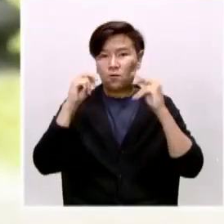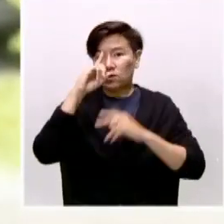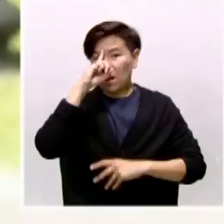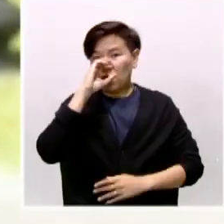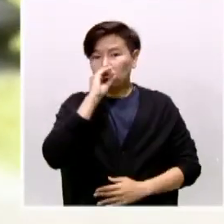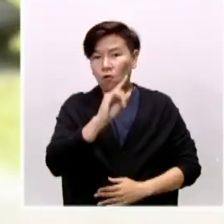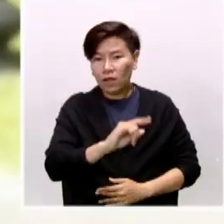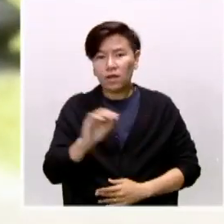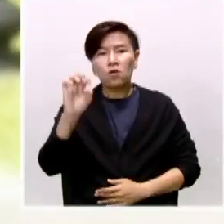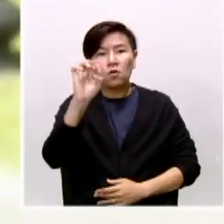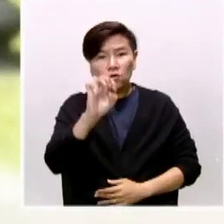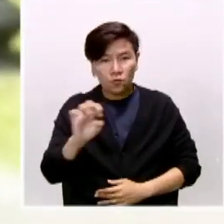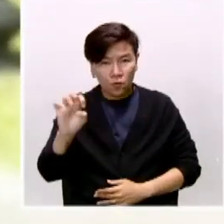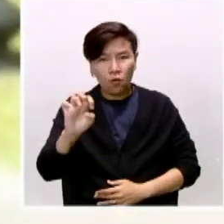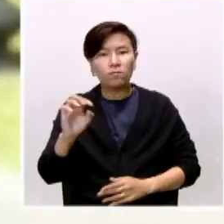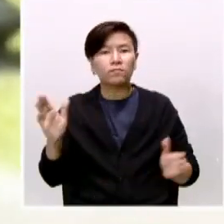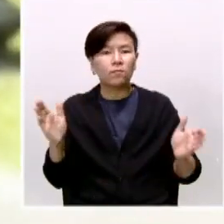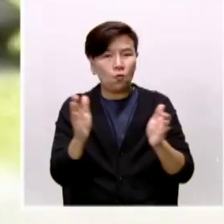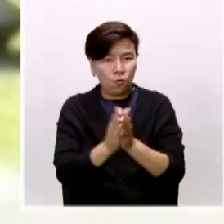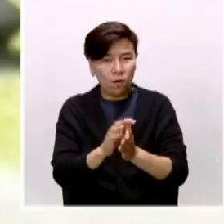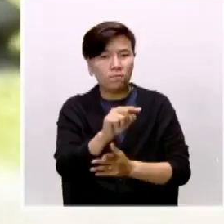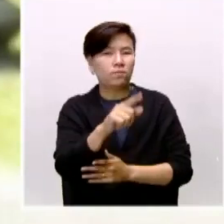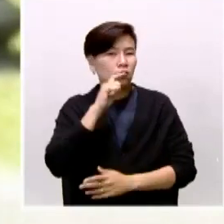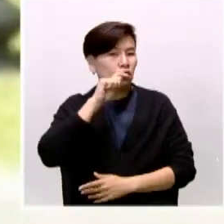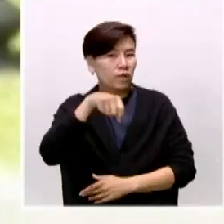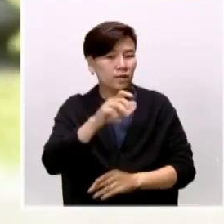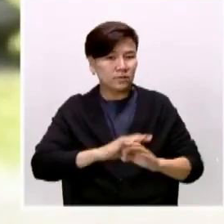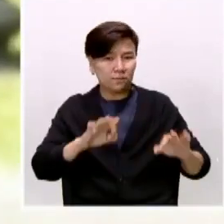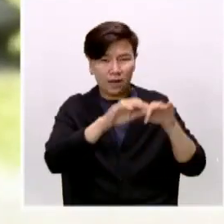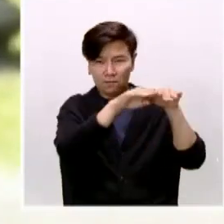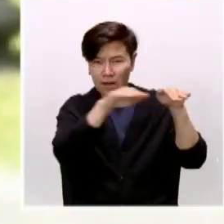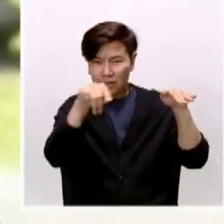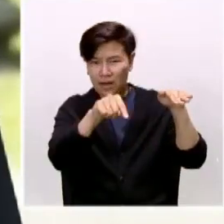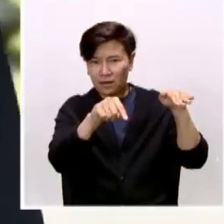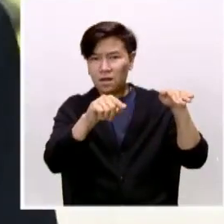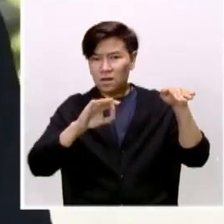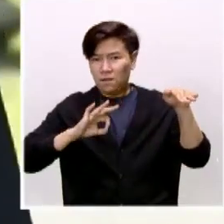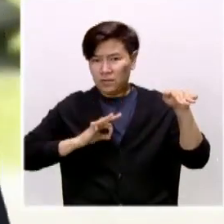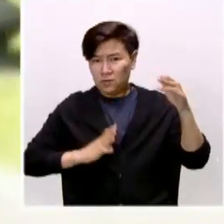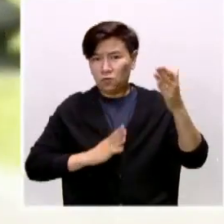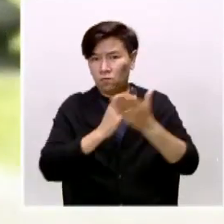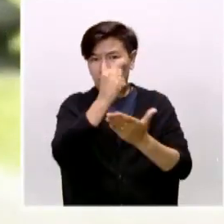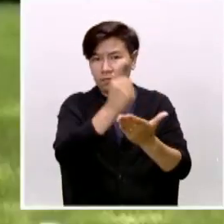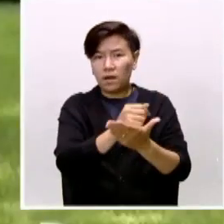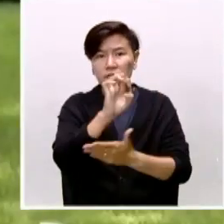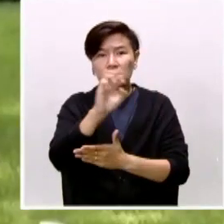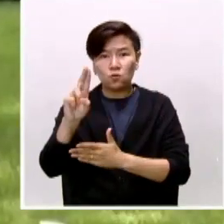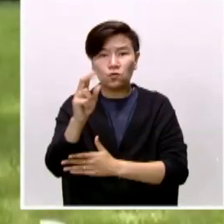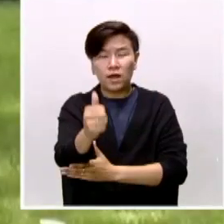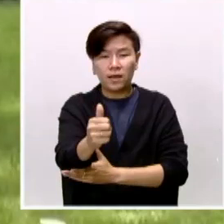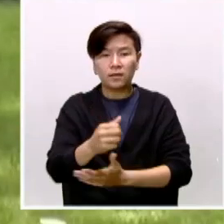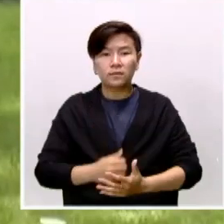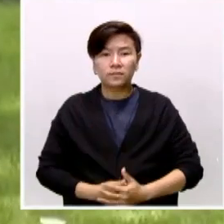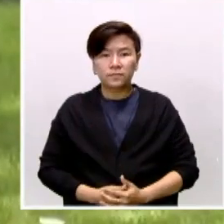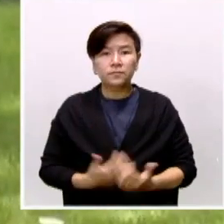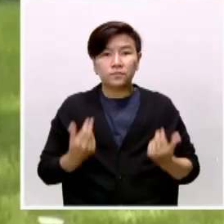เป็นครอบครัวของยุโรปแต่ก็ย้ำนะคะว่ายูเครนจะต้องทำได้ถึงเกณฑ์มาตรฐานการเป็นสมาชิก EU ค่ะขณะ